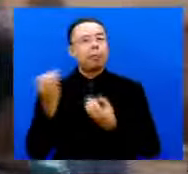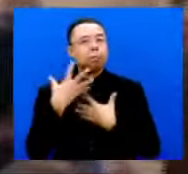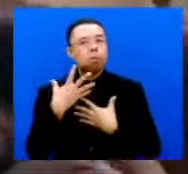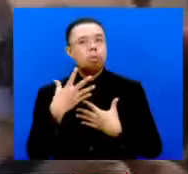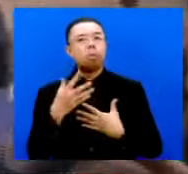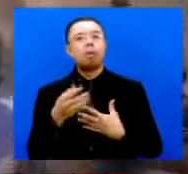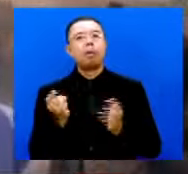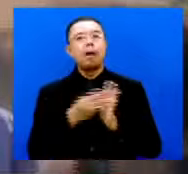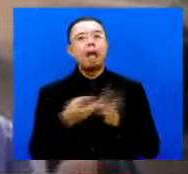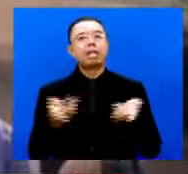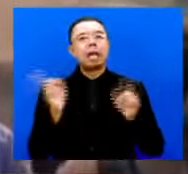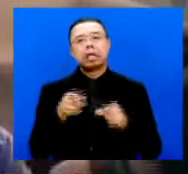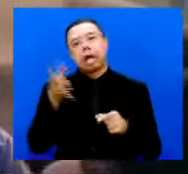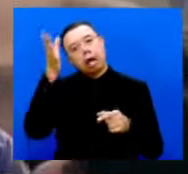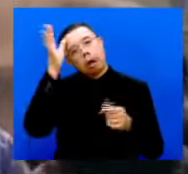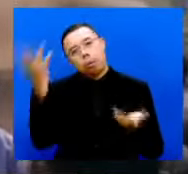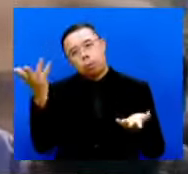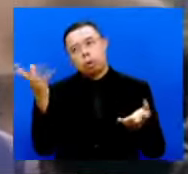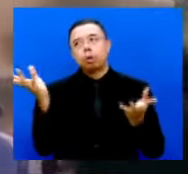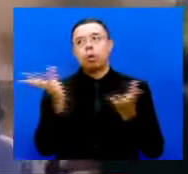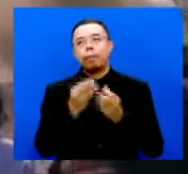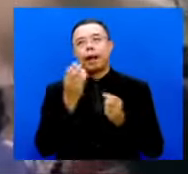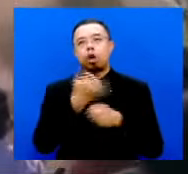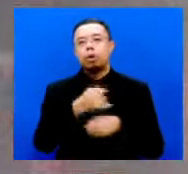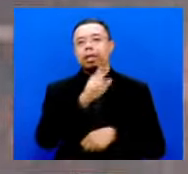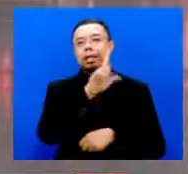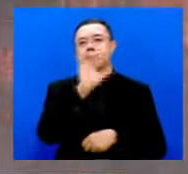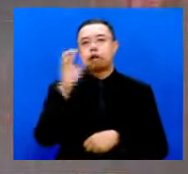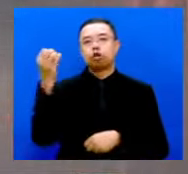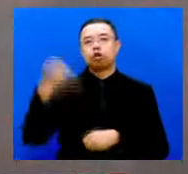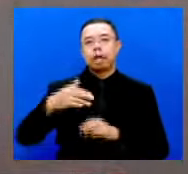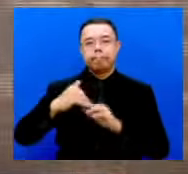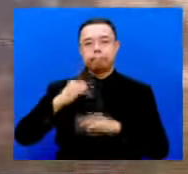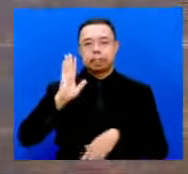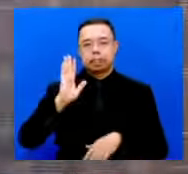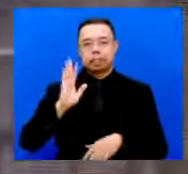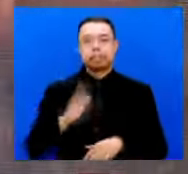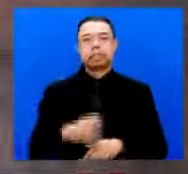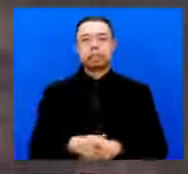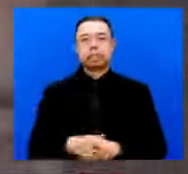kebakaran ini, namun kerugian ditaksir mencapai ratusan juta rupiah.